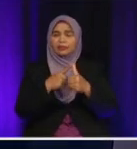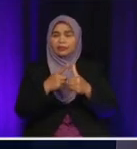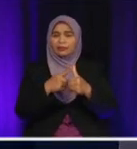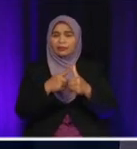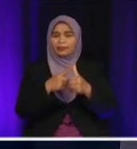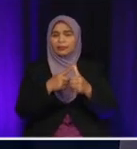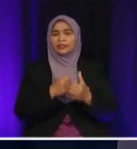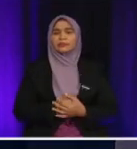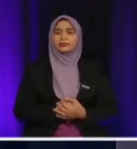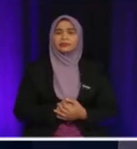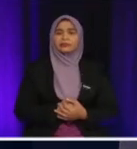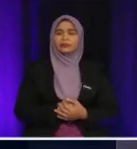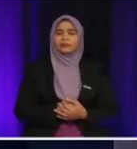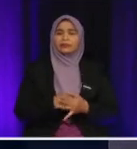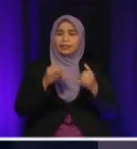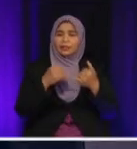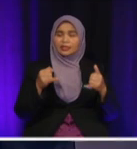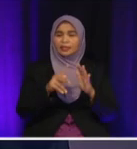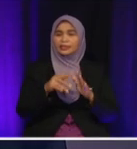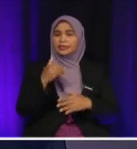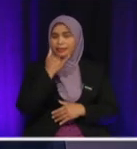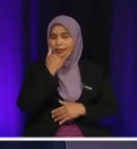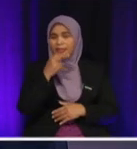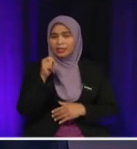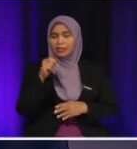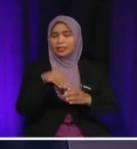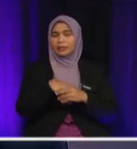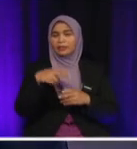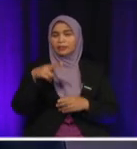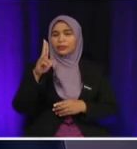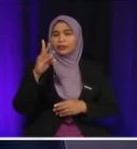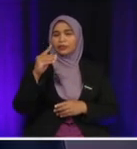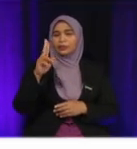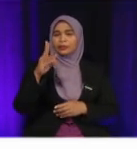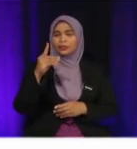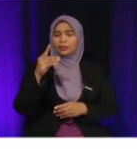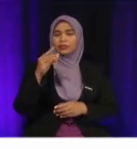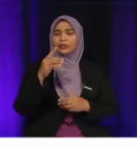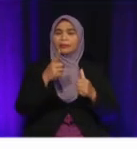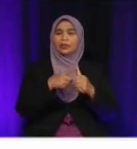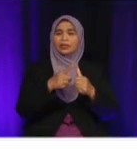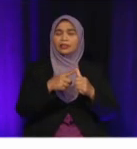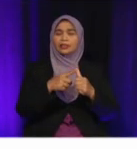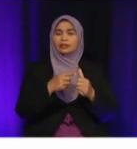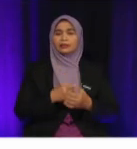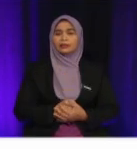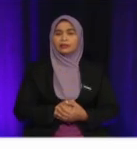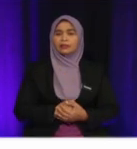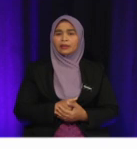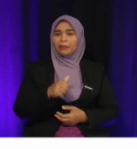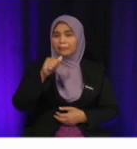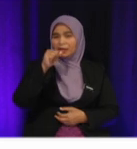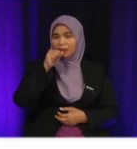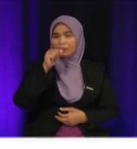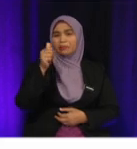dulu. Jenis kesalahan di bawah hukuman jenayah hudud, yang pertama iaitu ya, kita sebut minum arak.